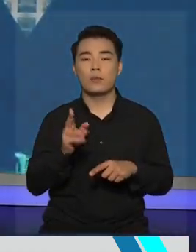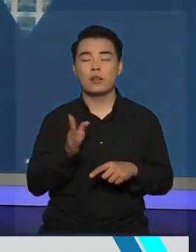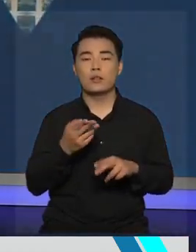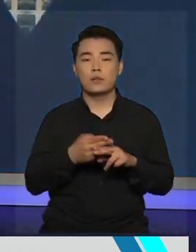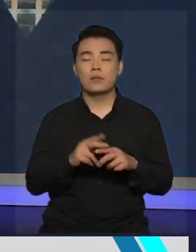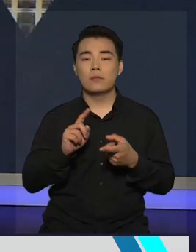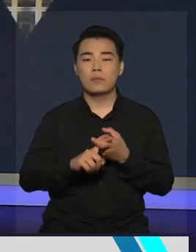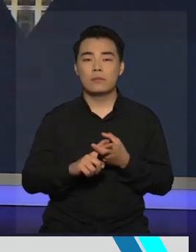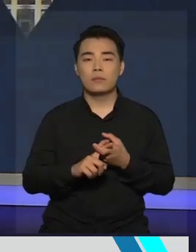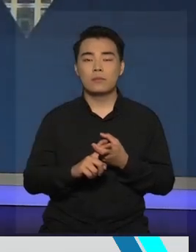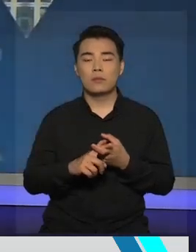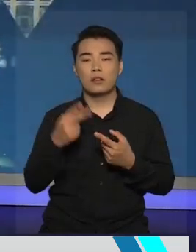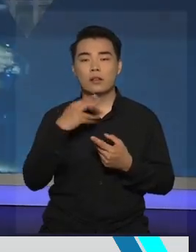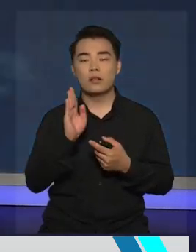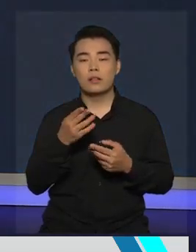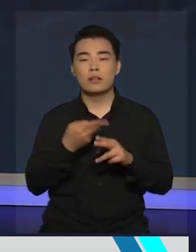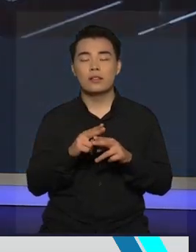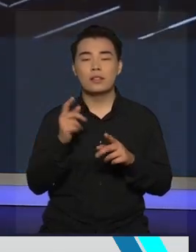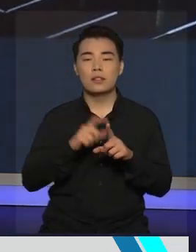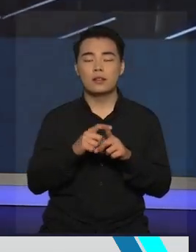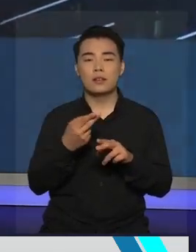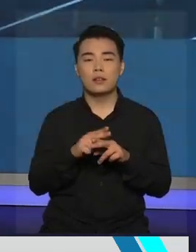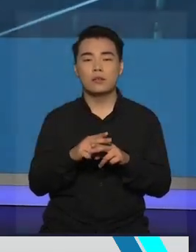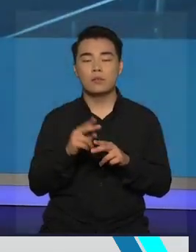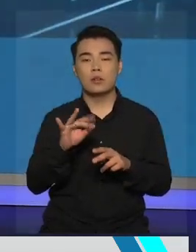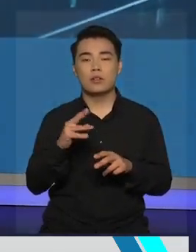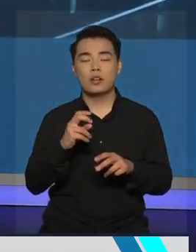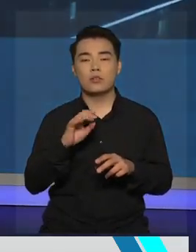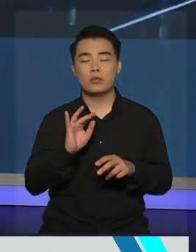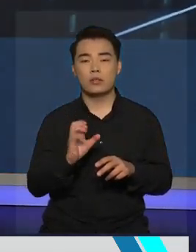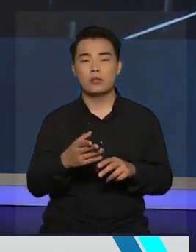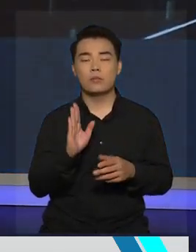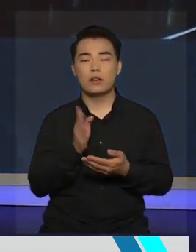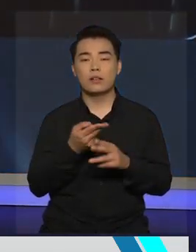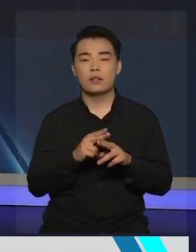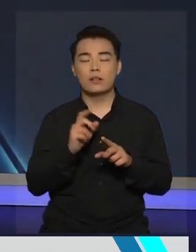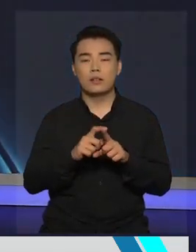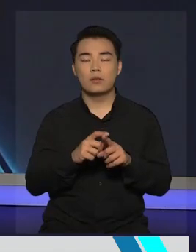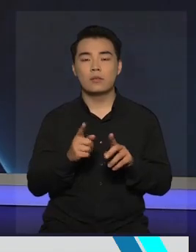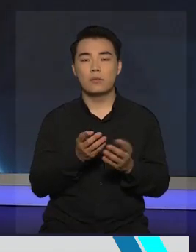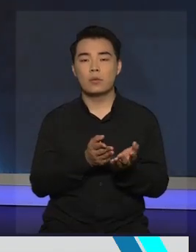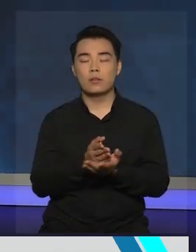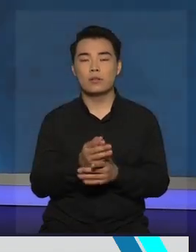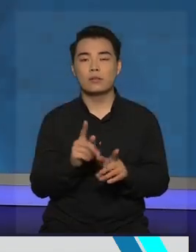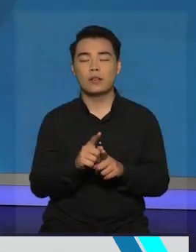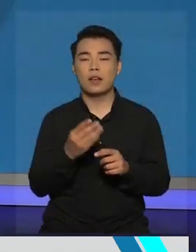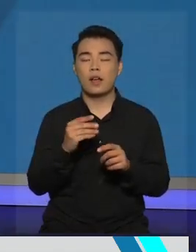естественно, потому что цифра — это прозрачность. Да, это давайте по-честному, да, то есть цифра — это путь к цифровой правде. Исключение коррупционных рисков. Да.